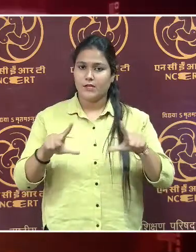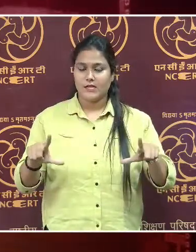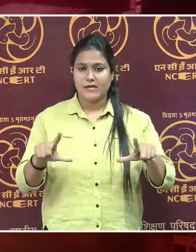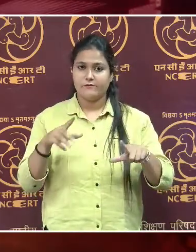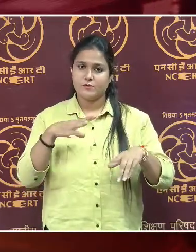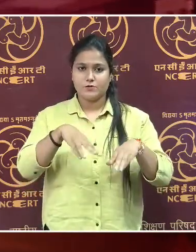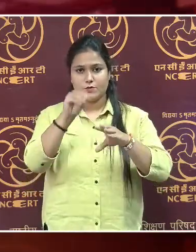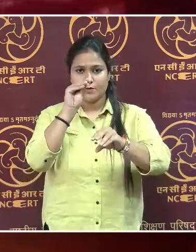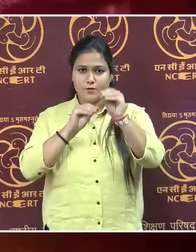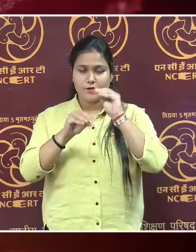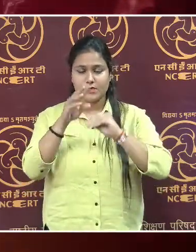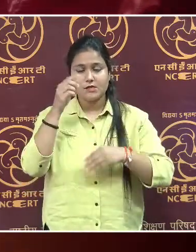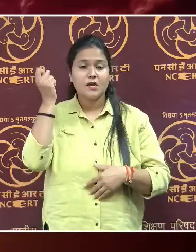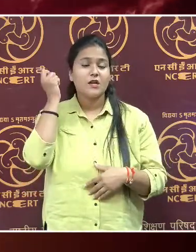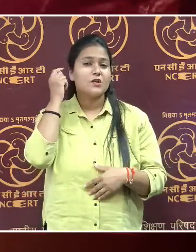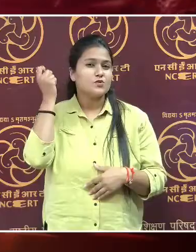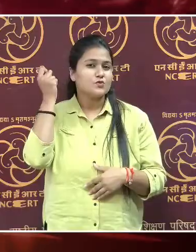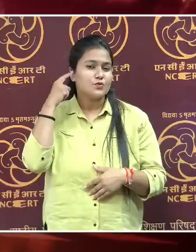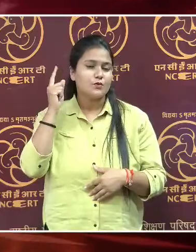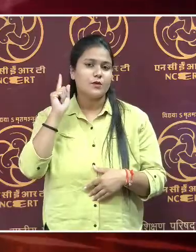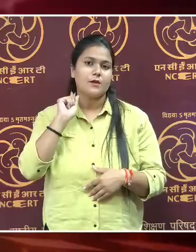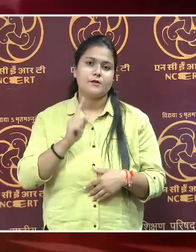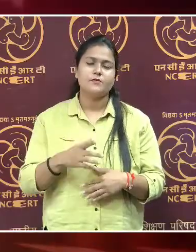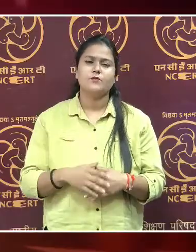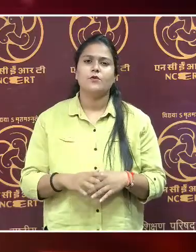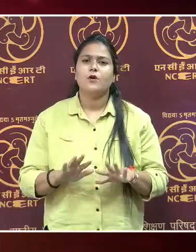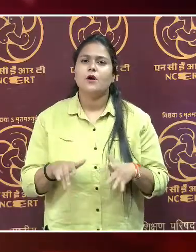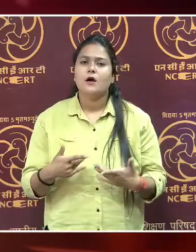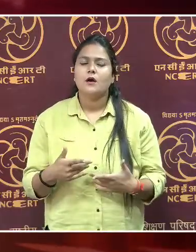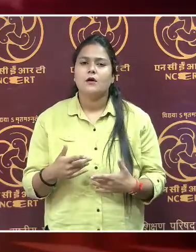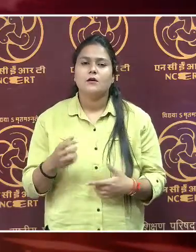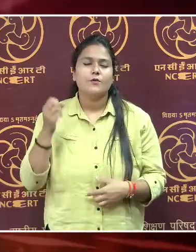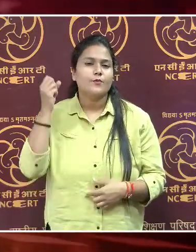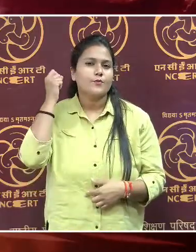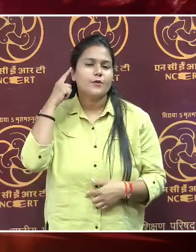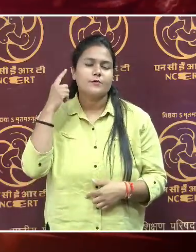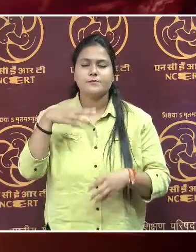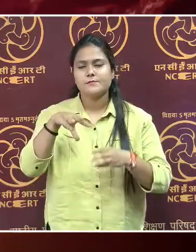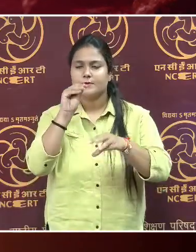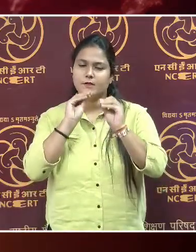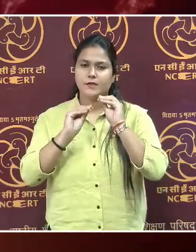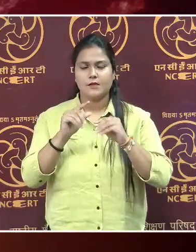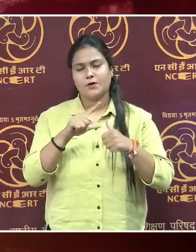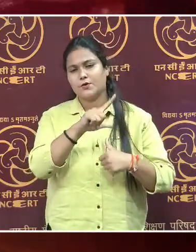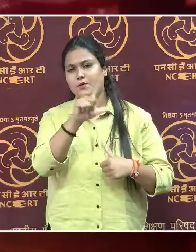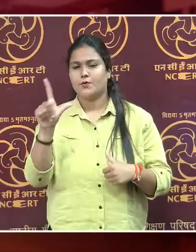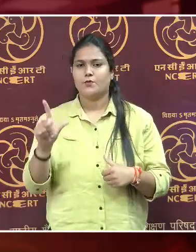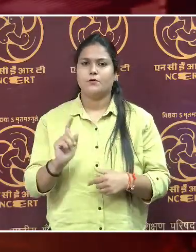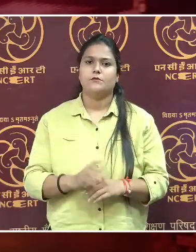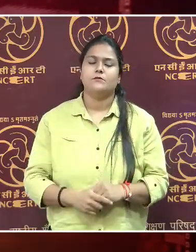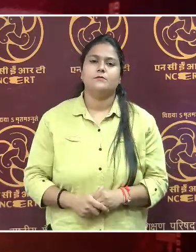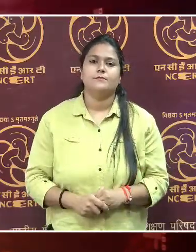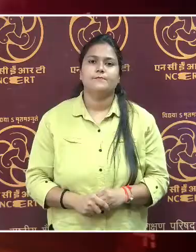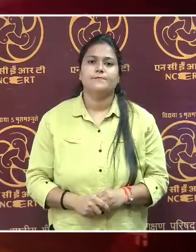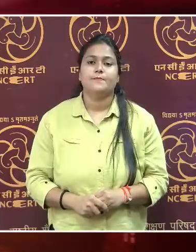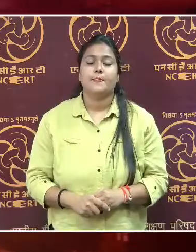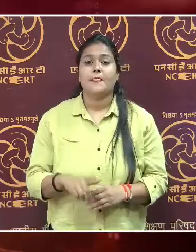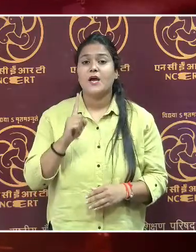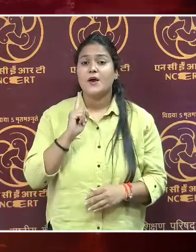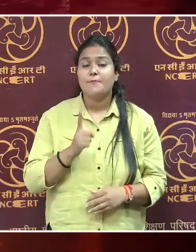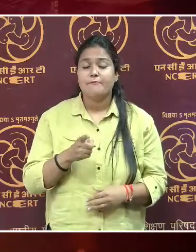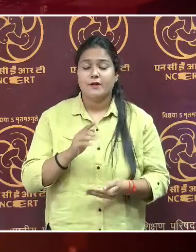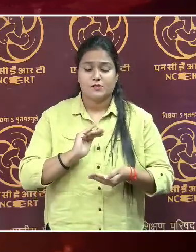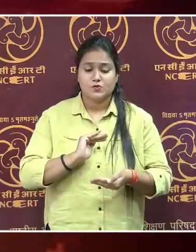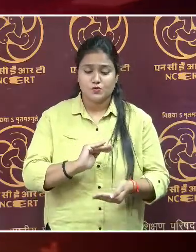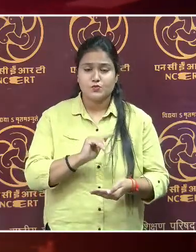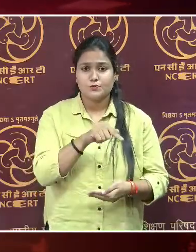भी है। तो बजाय मौखिक भाषा के, जिसे हम सुन करके सीखते हैं, कितना ही अच्छा हो कि बच्चे के परिवेश